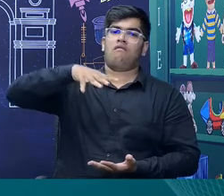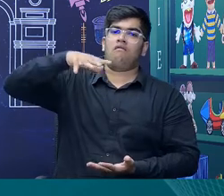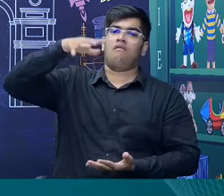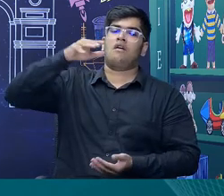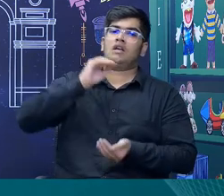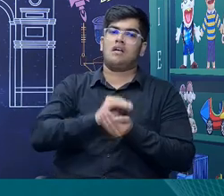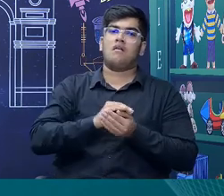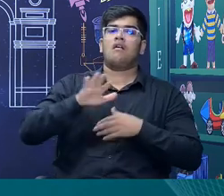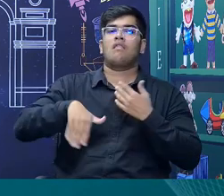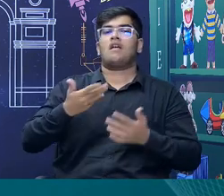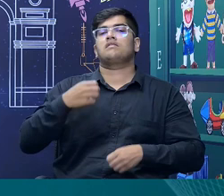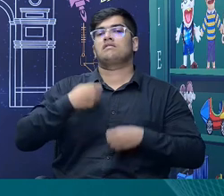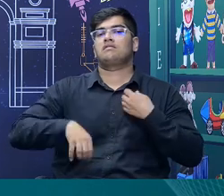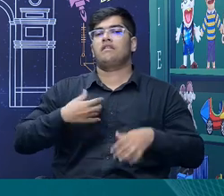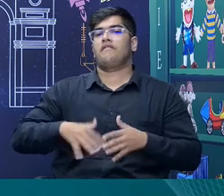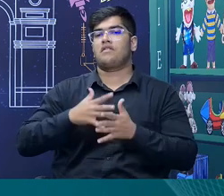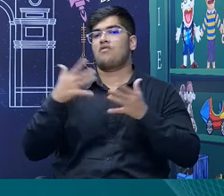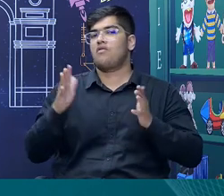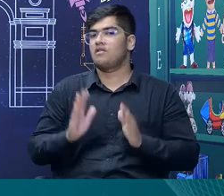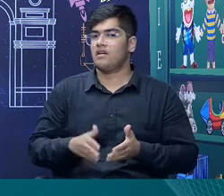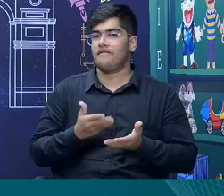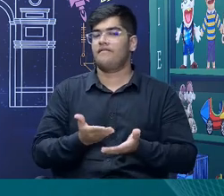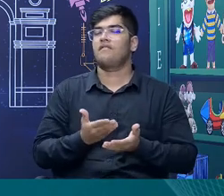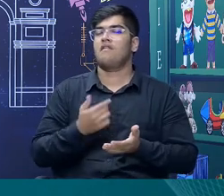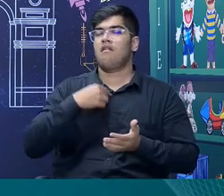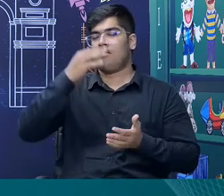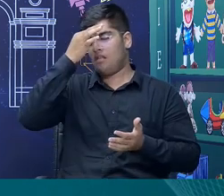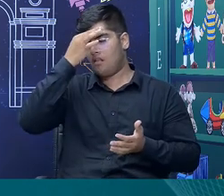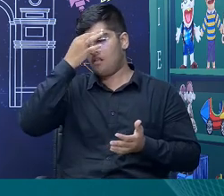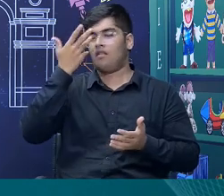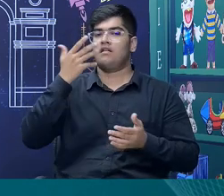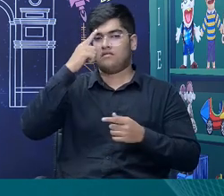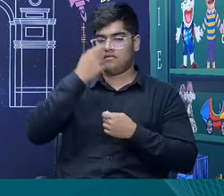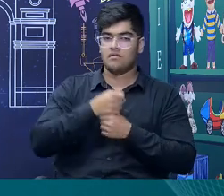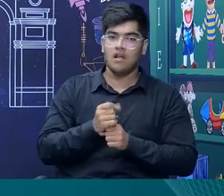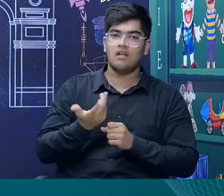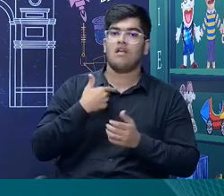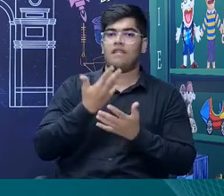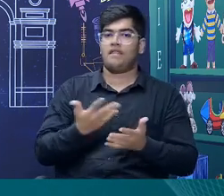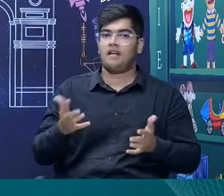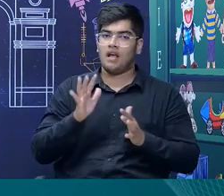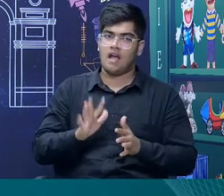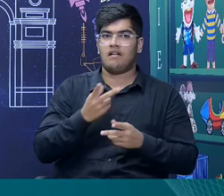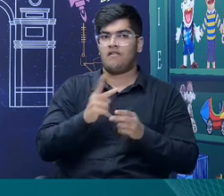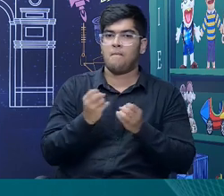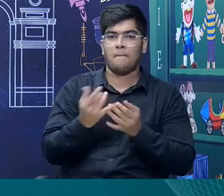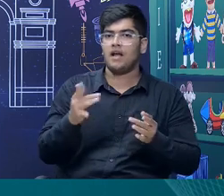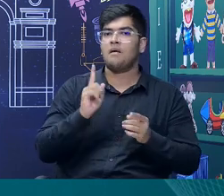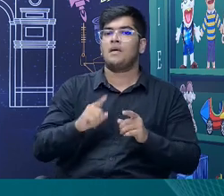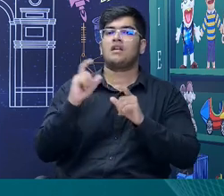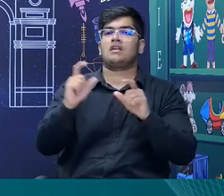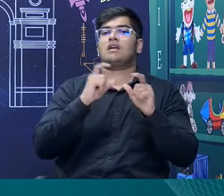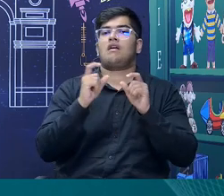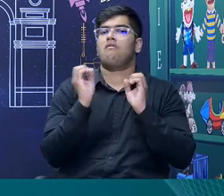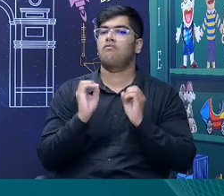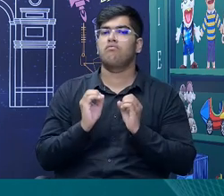इसलिए हम सफर करते हैं यानी हमें परेशानियां होती हैं हमारे पास समाज इतना है पर हम उसको संभल नहीं का रहे हैं पर